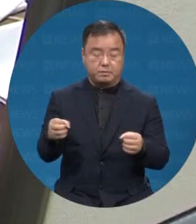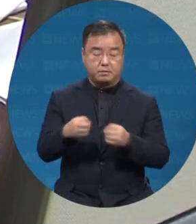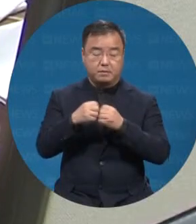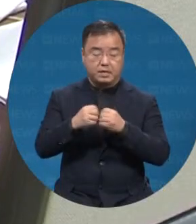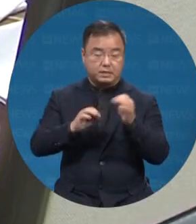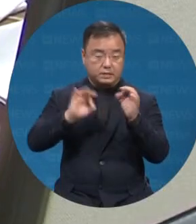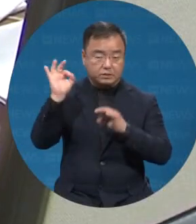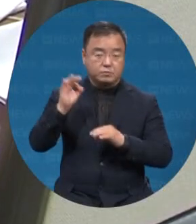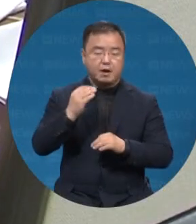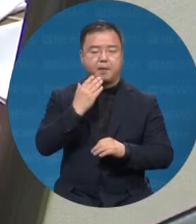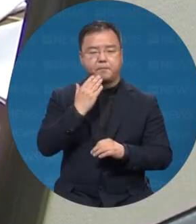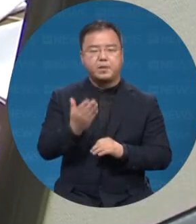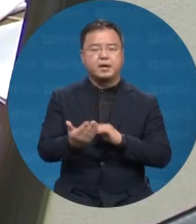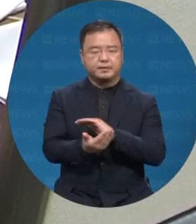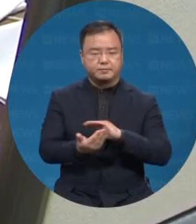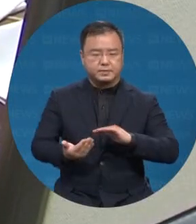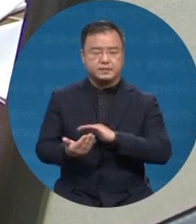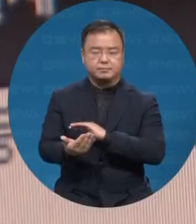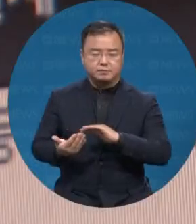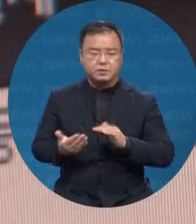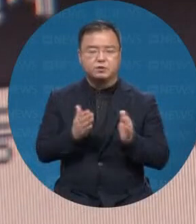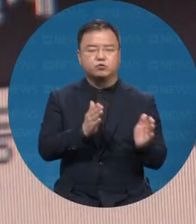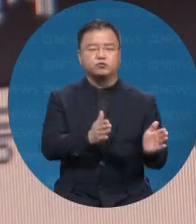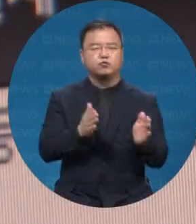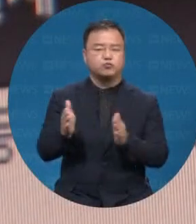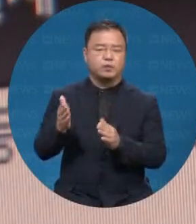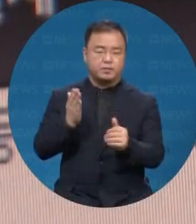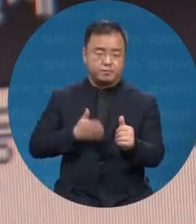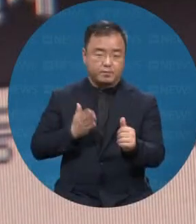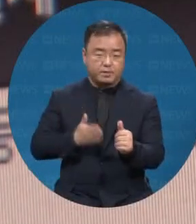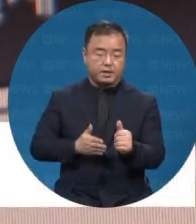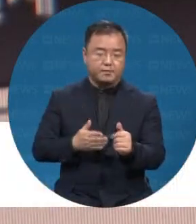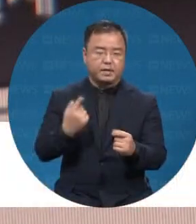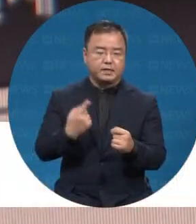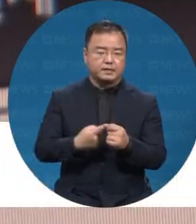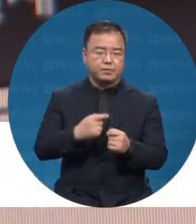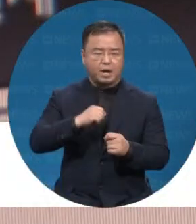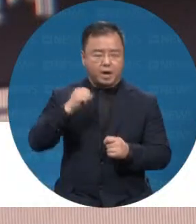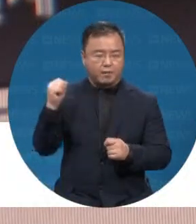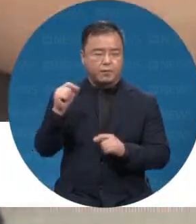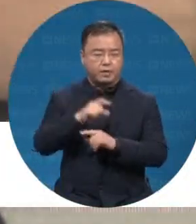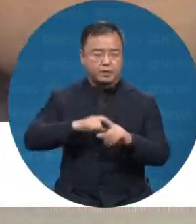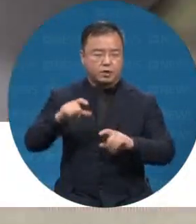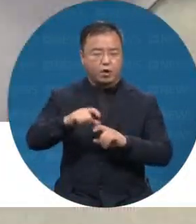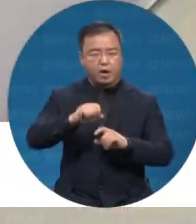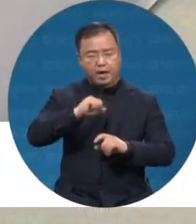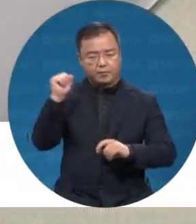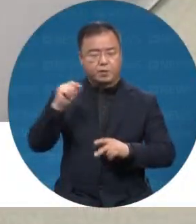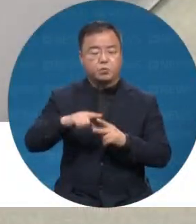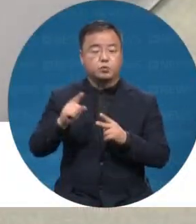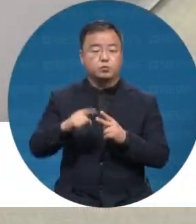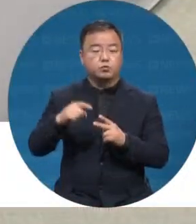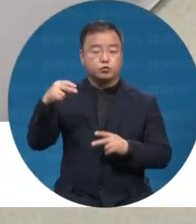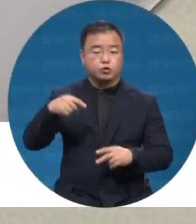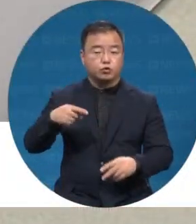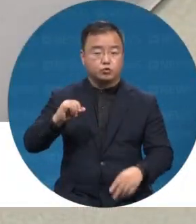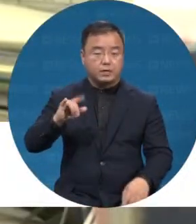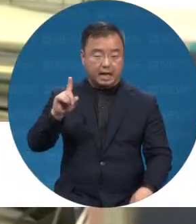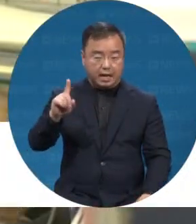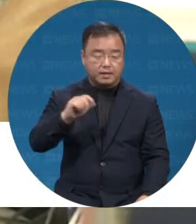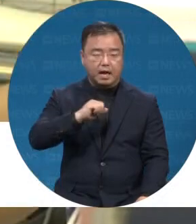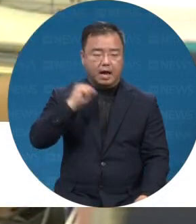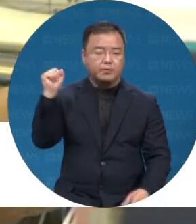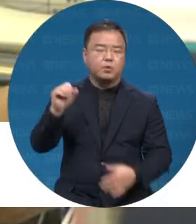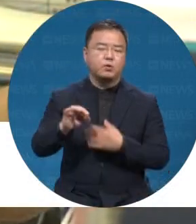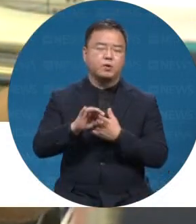있다면서 미리 준비해 줄 것을 당부했습니다 최초 합격이든 충원 합격이든 수시에서 어느 한 곳만 합격해도